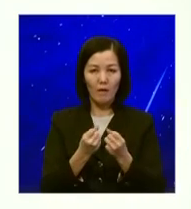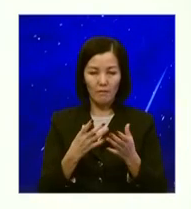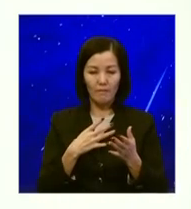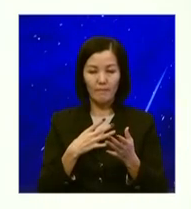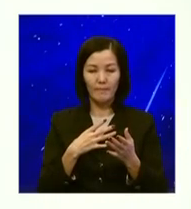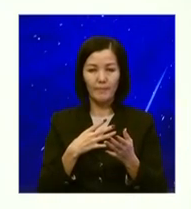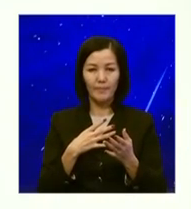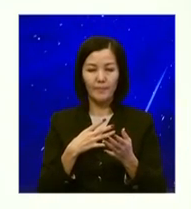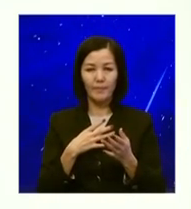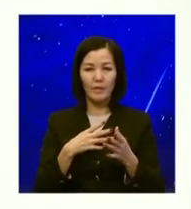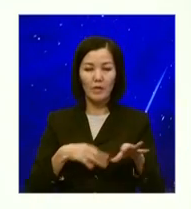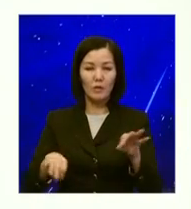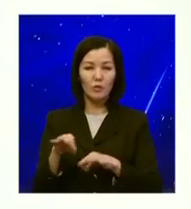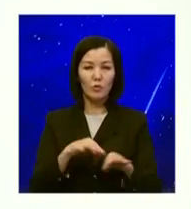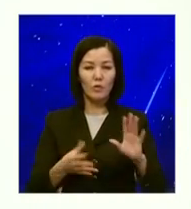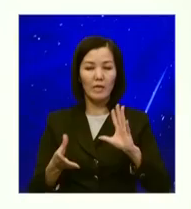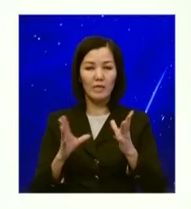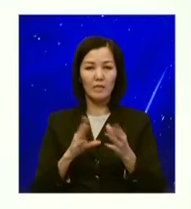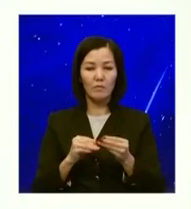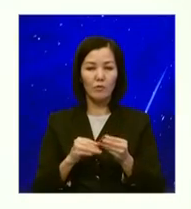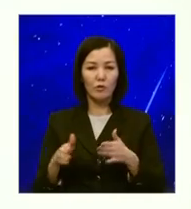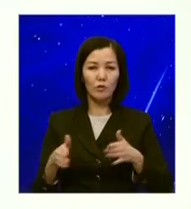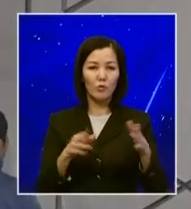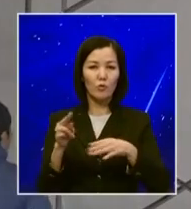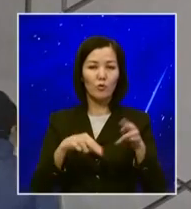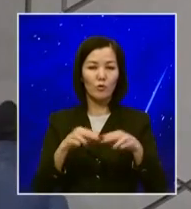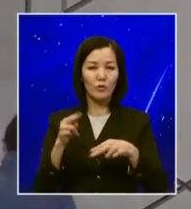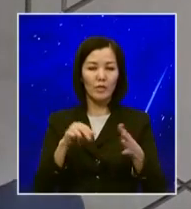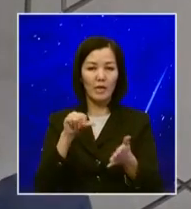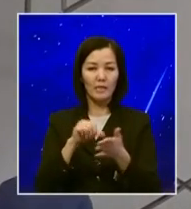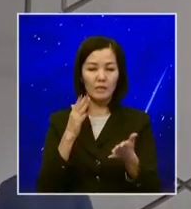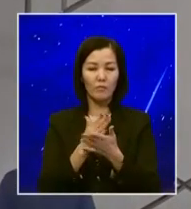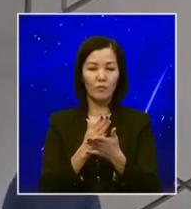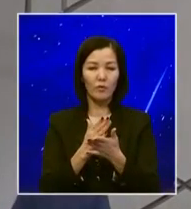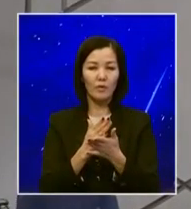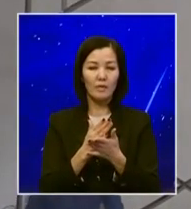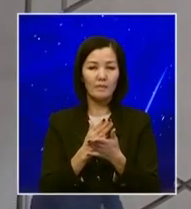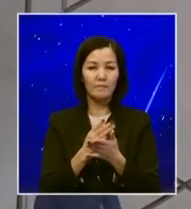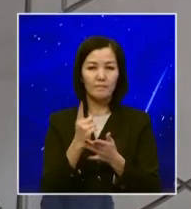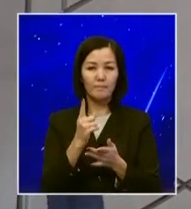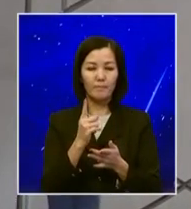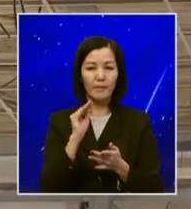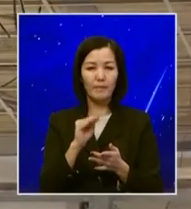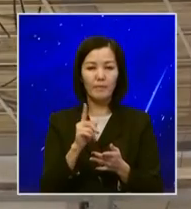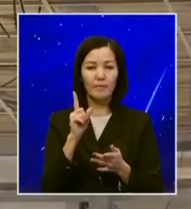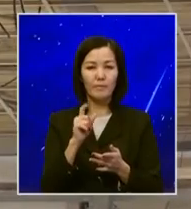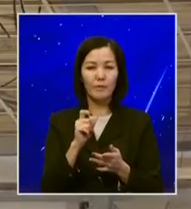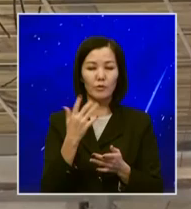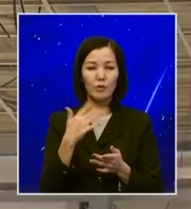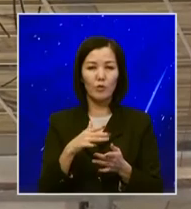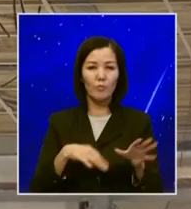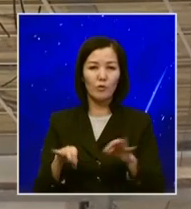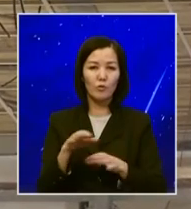жаңағы жол картасы бойынша жолға жіберіп отыр. Жұмыспен қамту жол картасы арқылы 1051 инфрақұрылымдық жоба